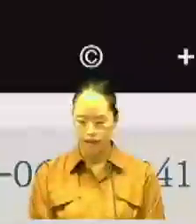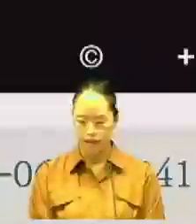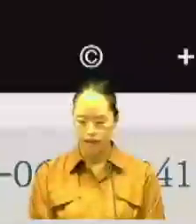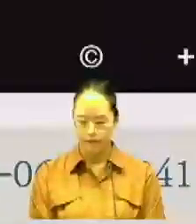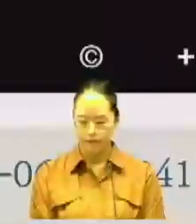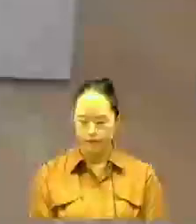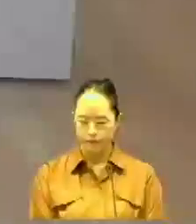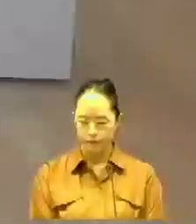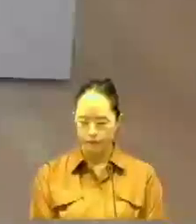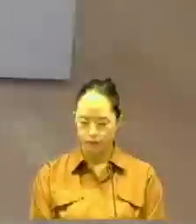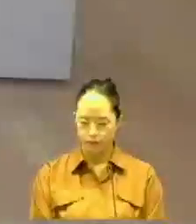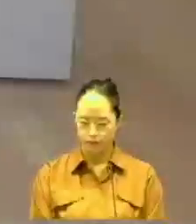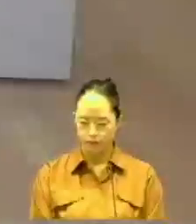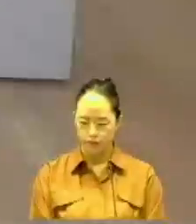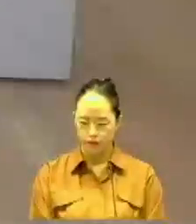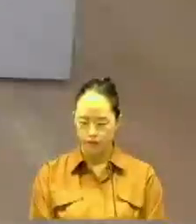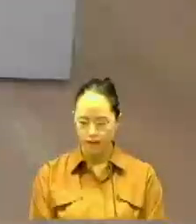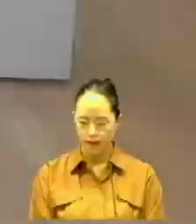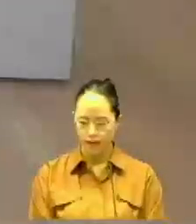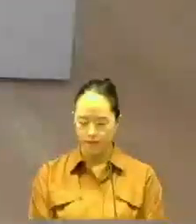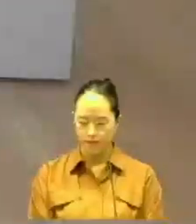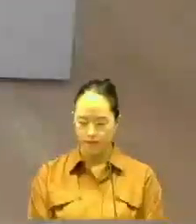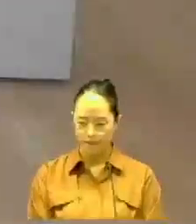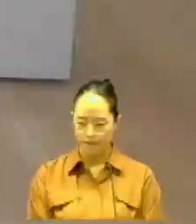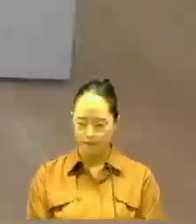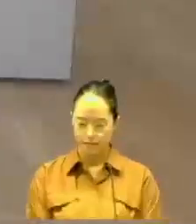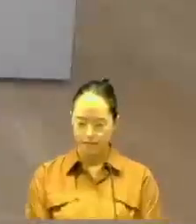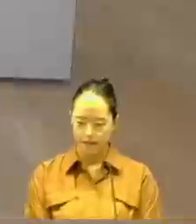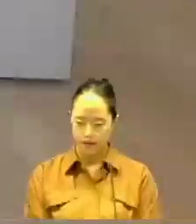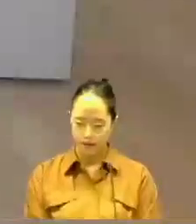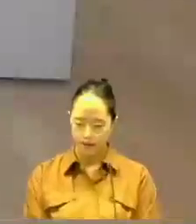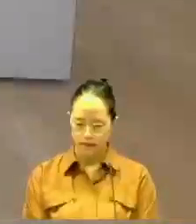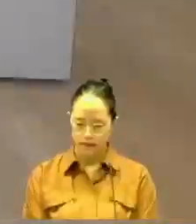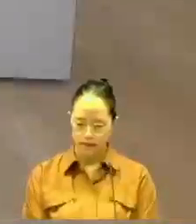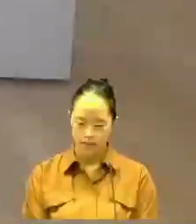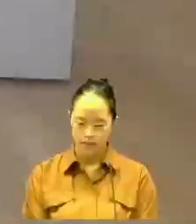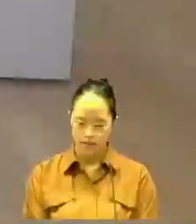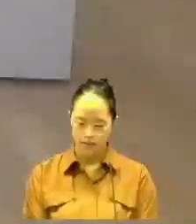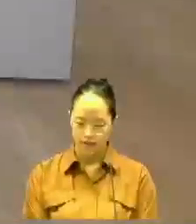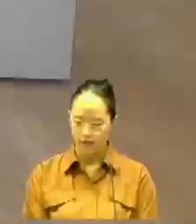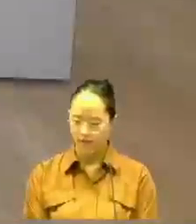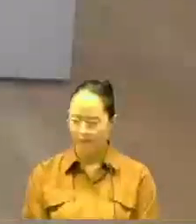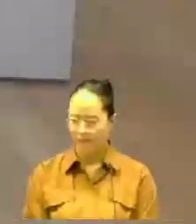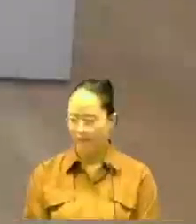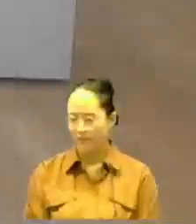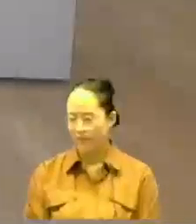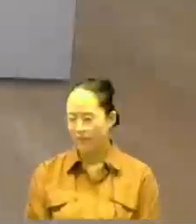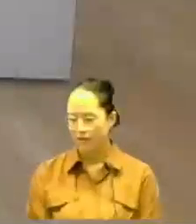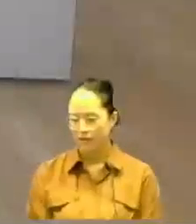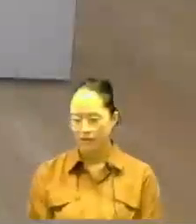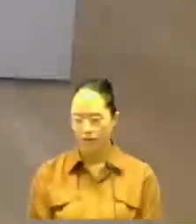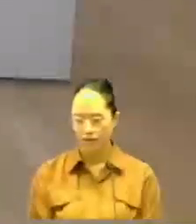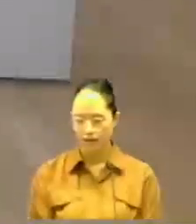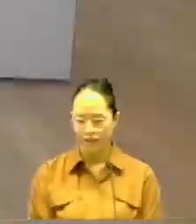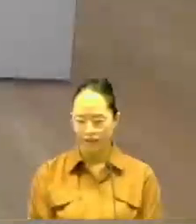宗教崇拜，并且归还了他们以前被驱逐的神像和人民。这个呢是真实的历史事件。这是